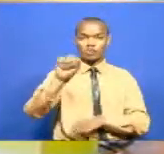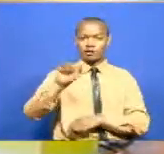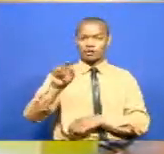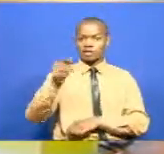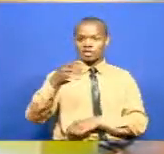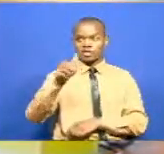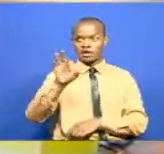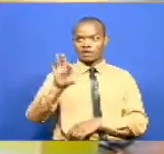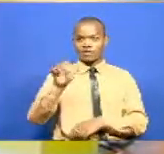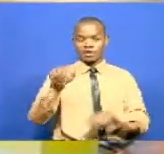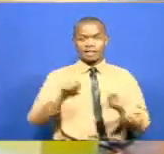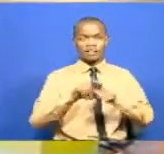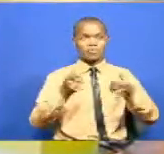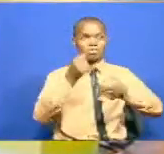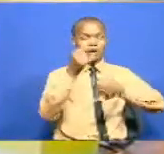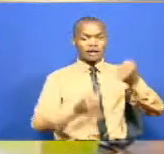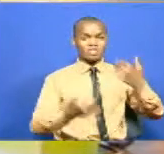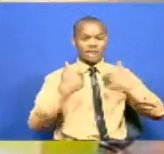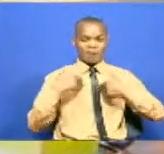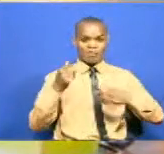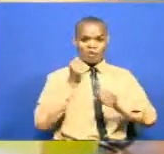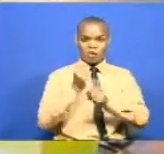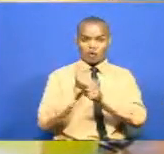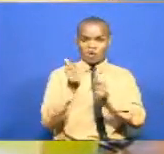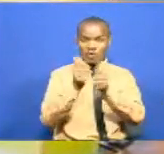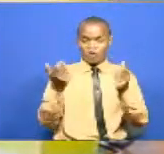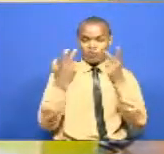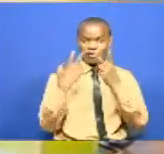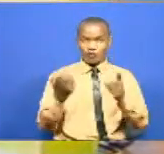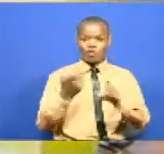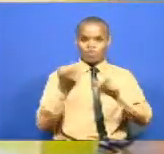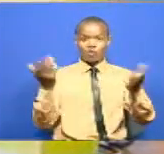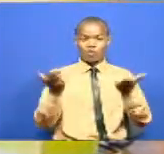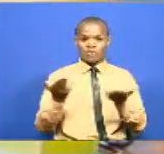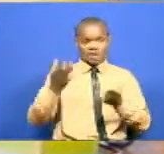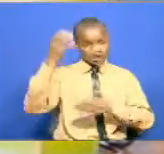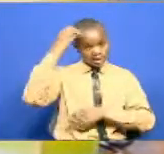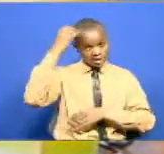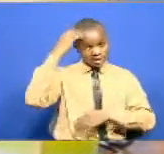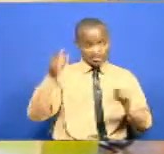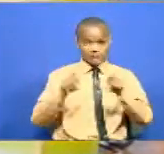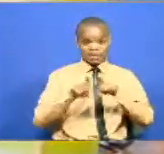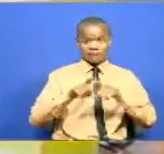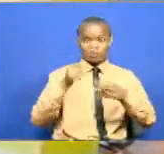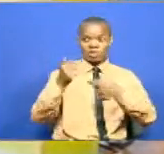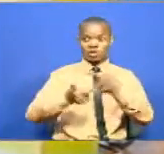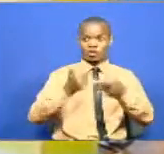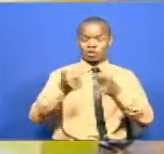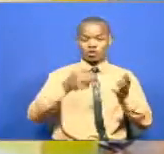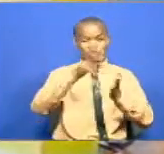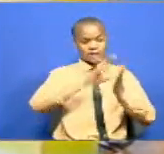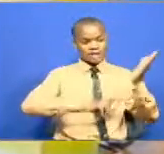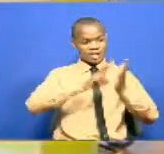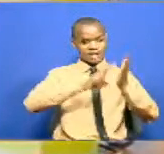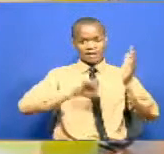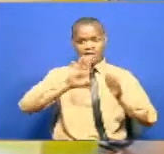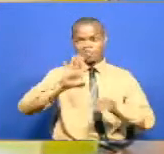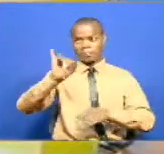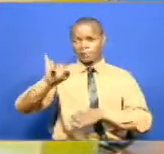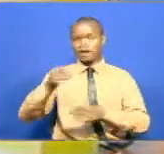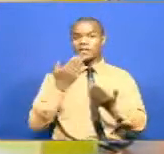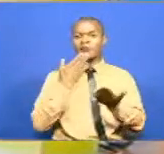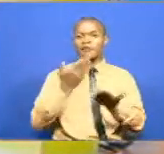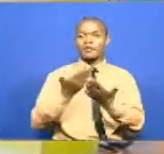mtazamaji kwa sababu ya muda, anasema kazi nzuri, natazama kutoka eneo la Kitale na anaendelea kusoma BBI. Asante sana mtazamaji